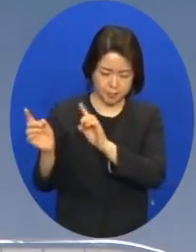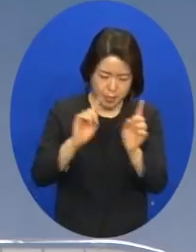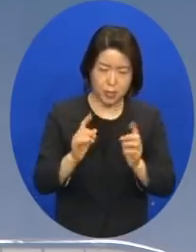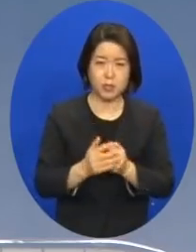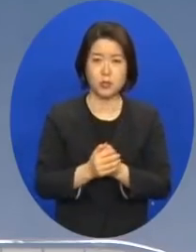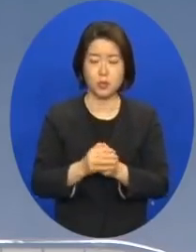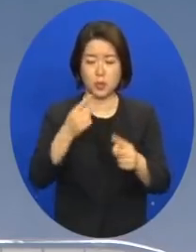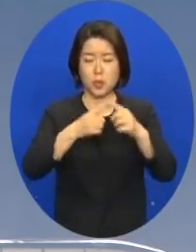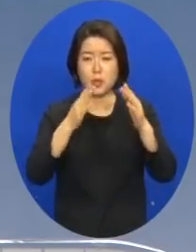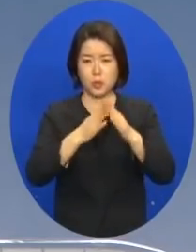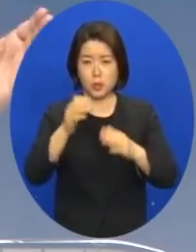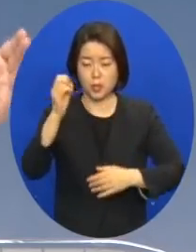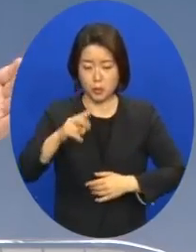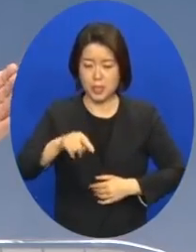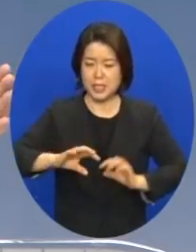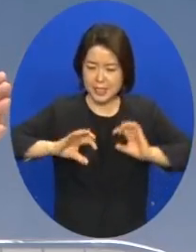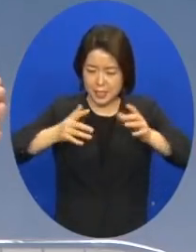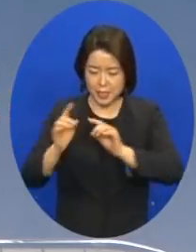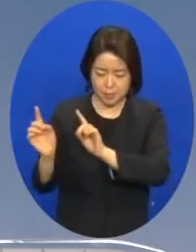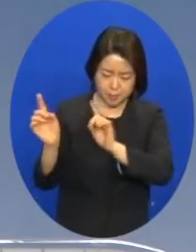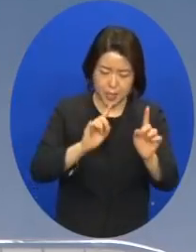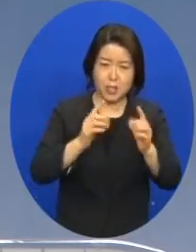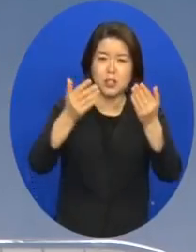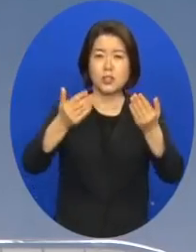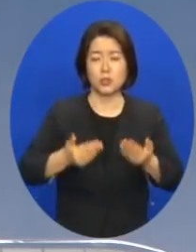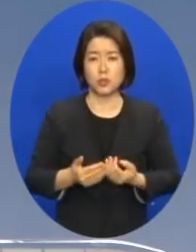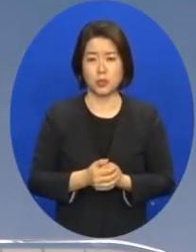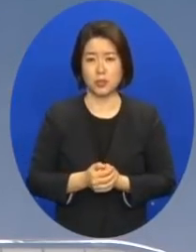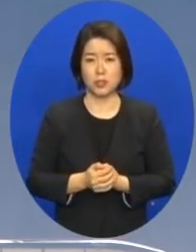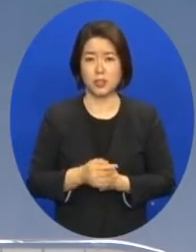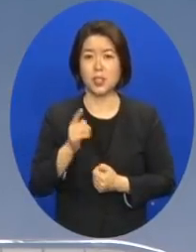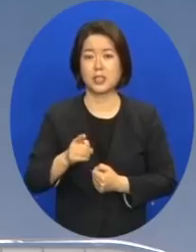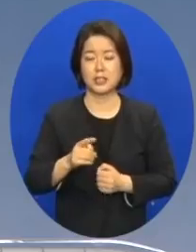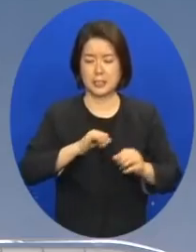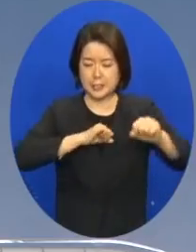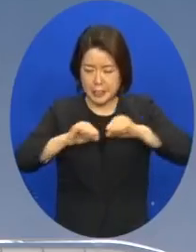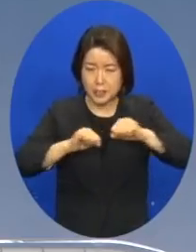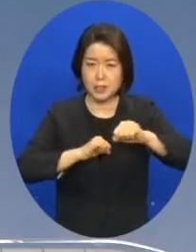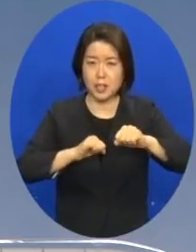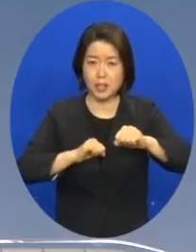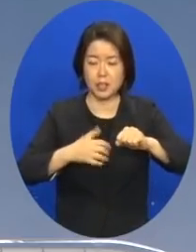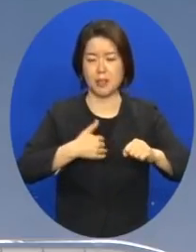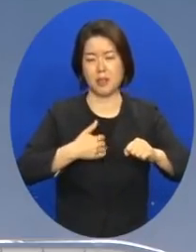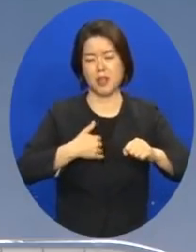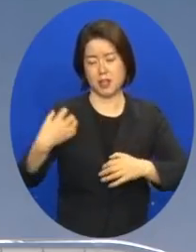살리고 교회와 이 나라를 살리는 그